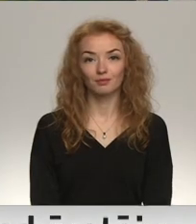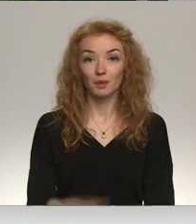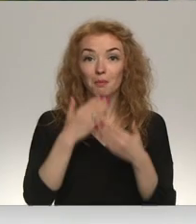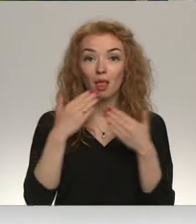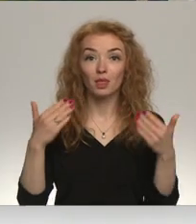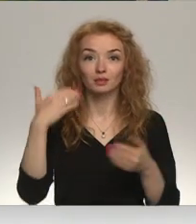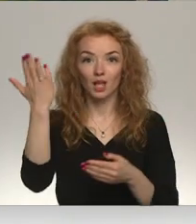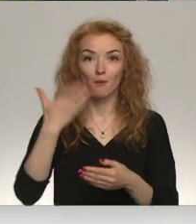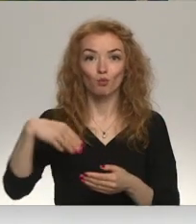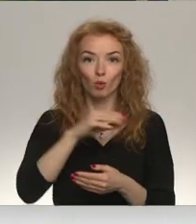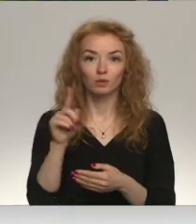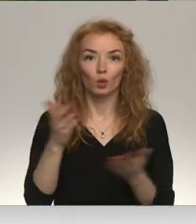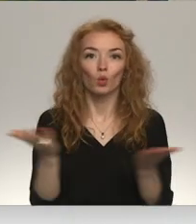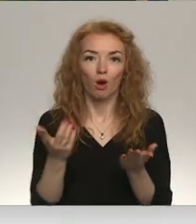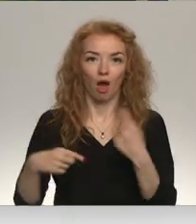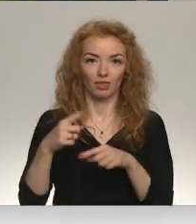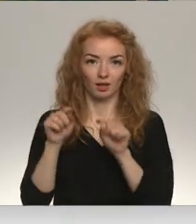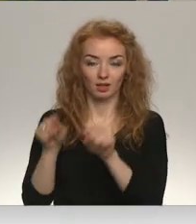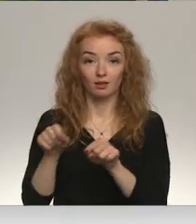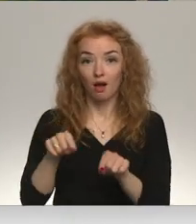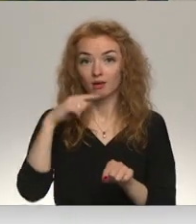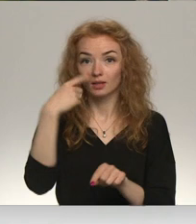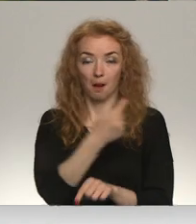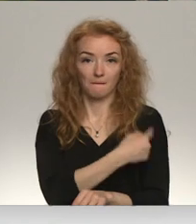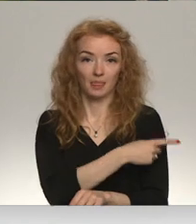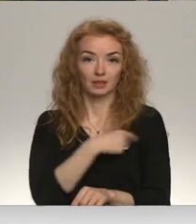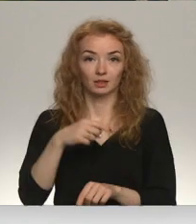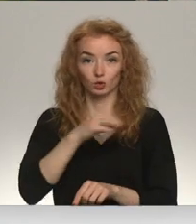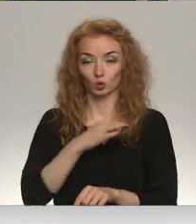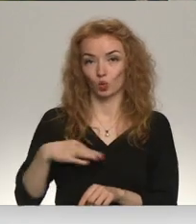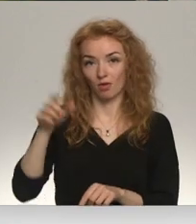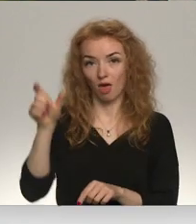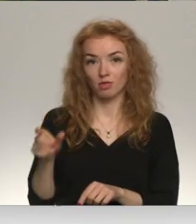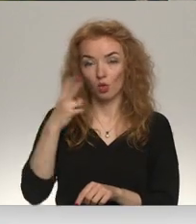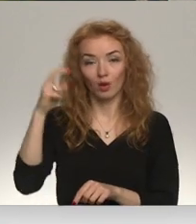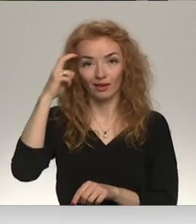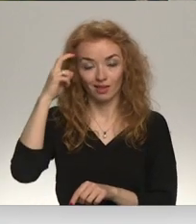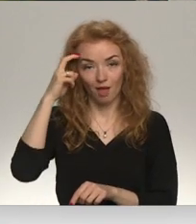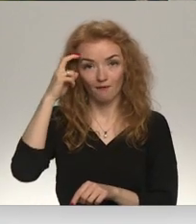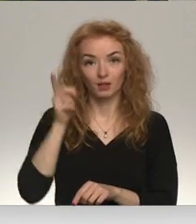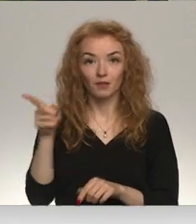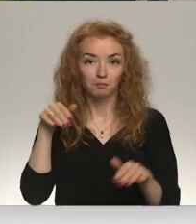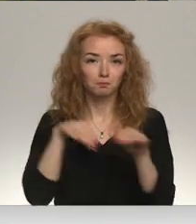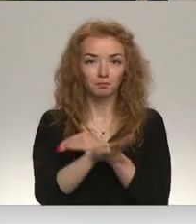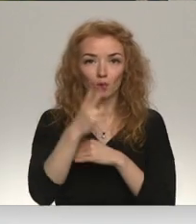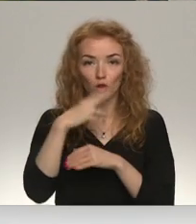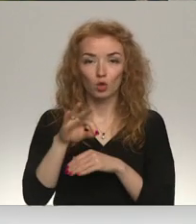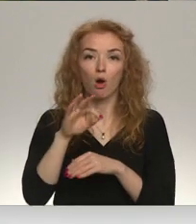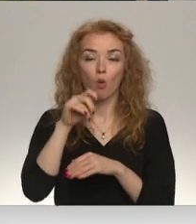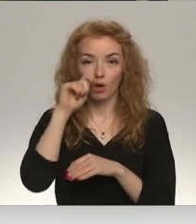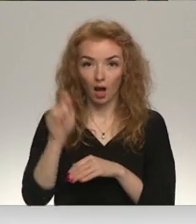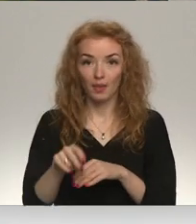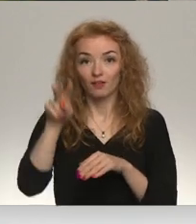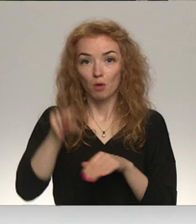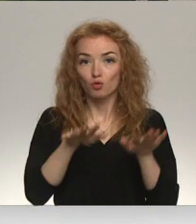Paldies Dievam, mums ir kur atgriezties, tā saka medicīnas studenta Polīna no Kijivas. Viņa bēgot no kara plosītās dzimtenes, divus mēnešus